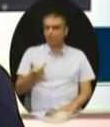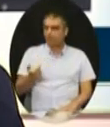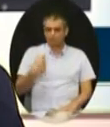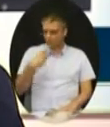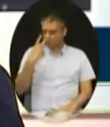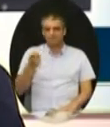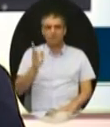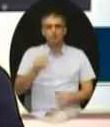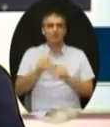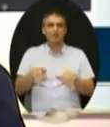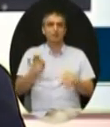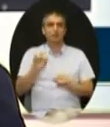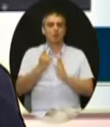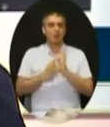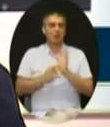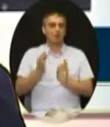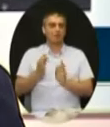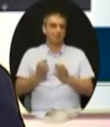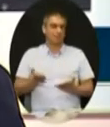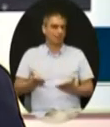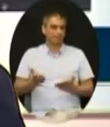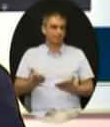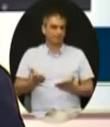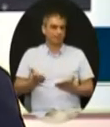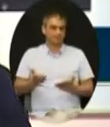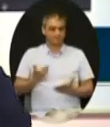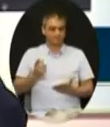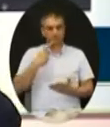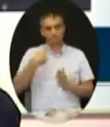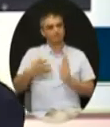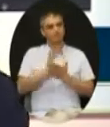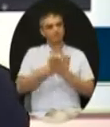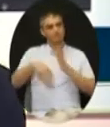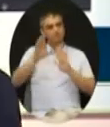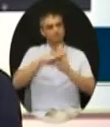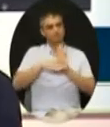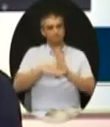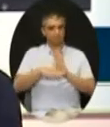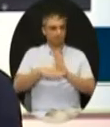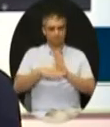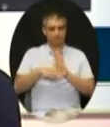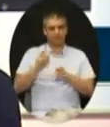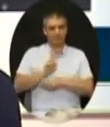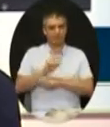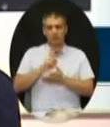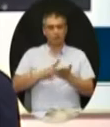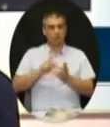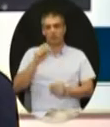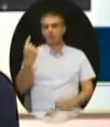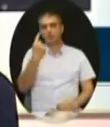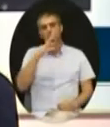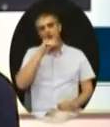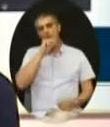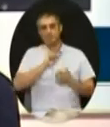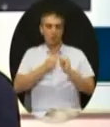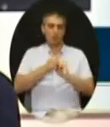בדיוק את מגבלות החוק והמשפט להכתיב את סדר היום ולהגן לא על זכות של אדם בודד לדבר